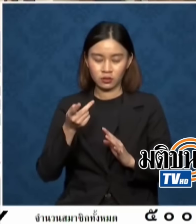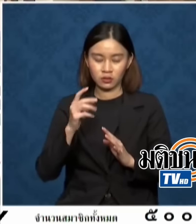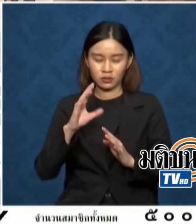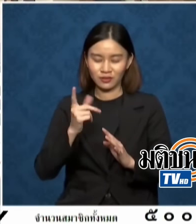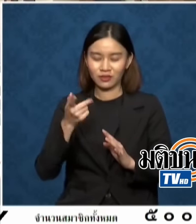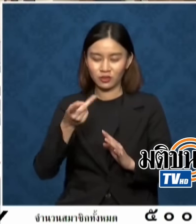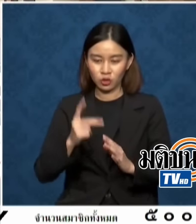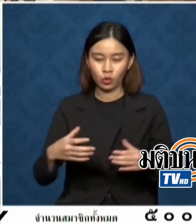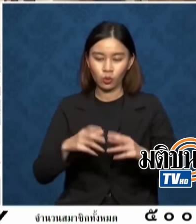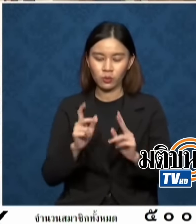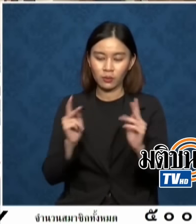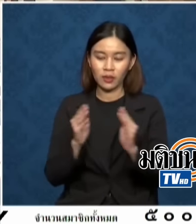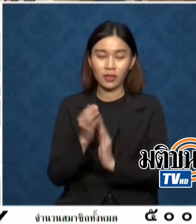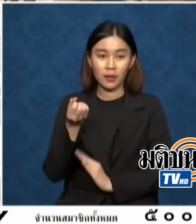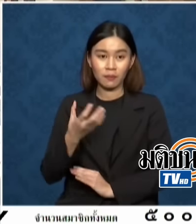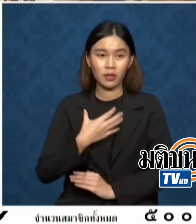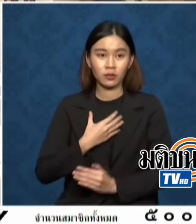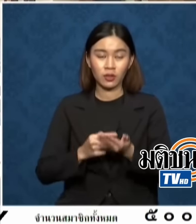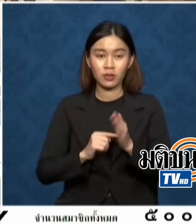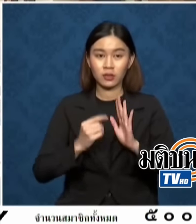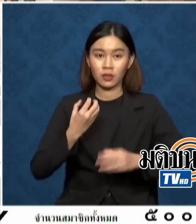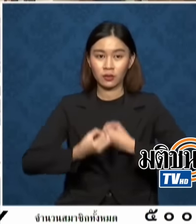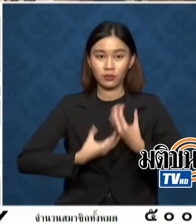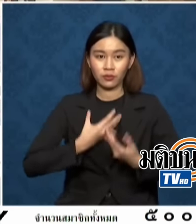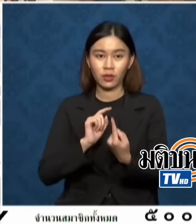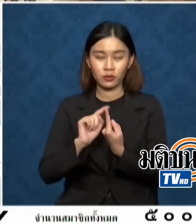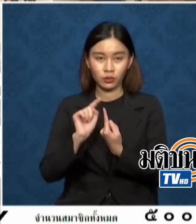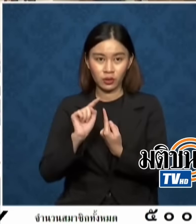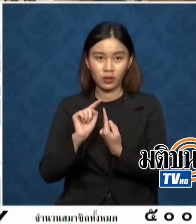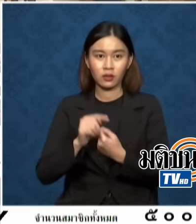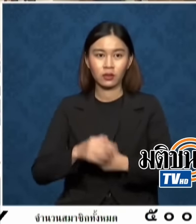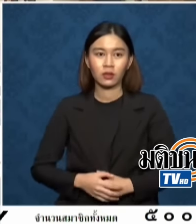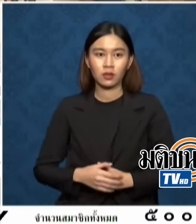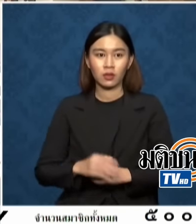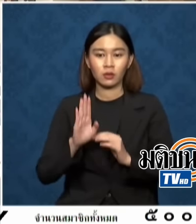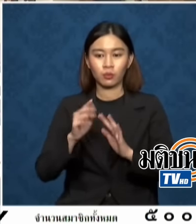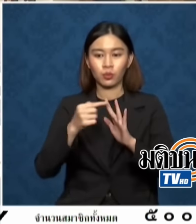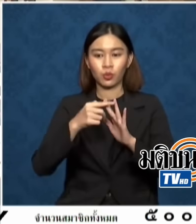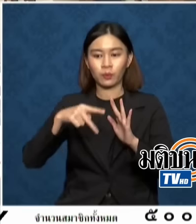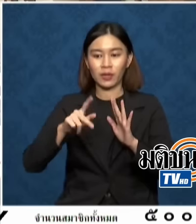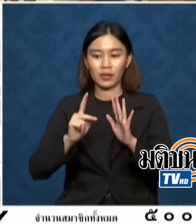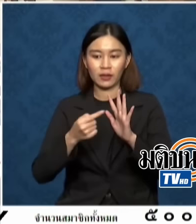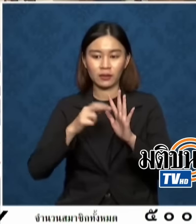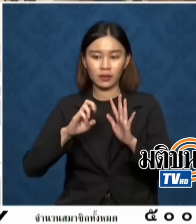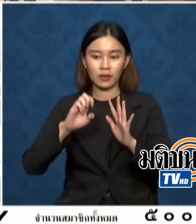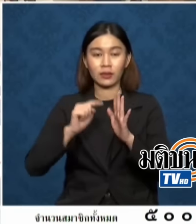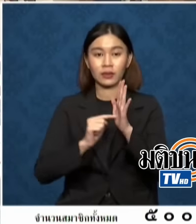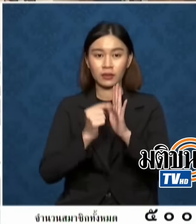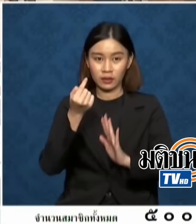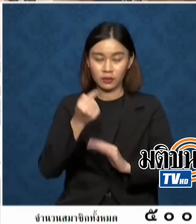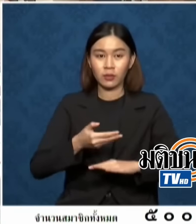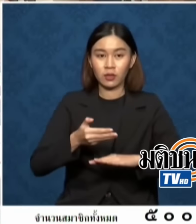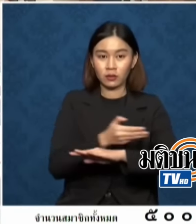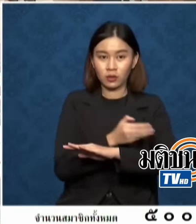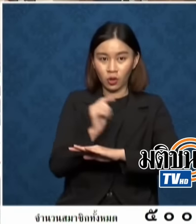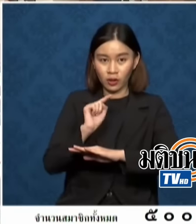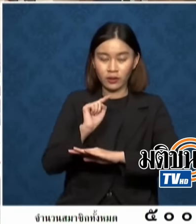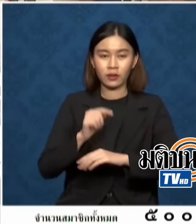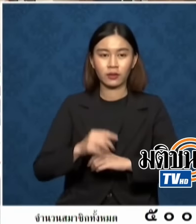ากขอเสนอความเห็นในประเด็นเรื่องบุพการีลำดับแรกก่อนอื่น